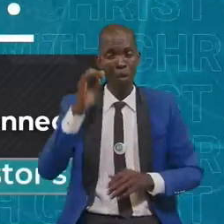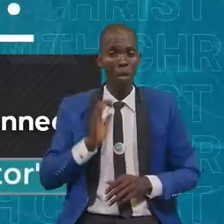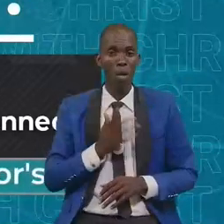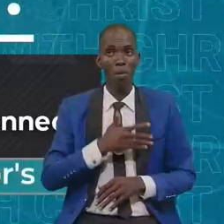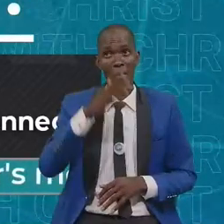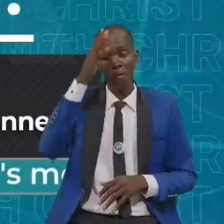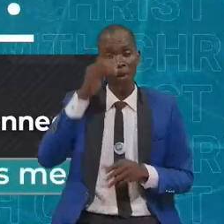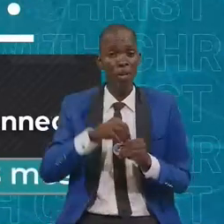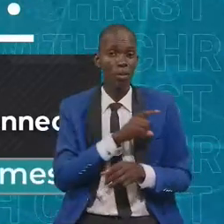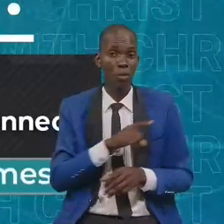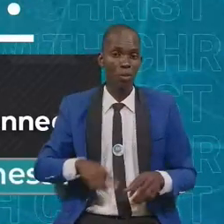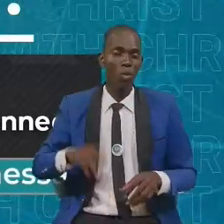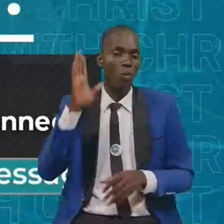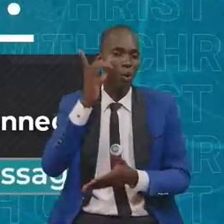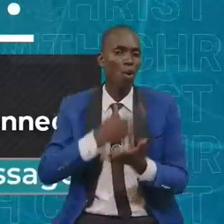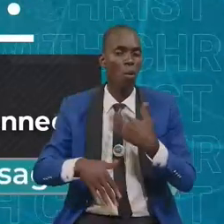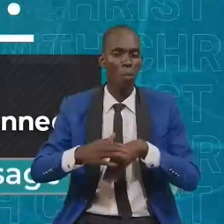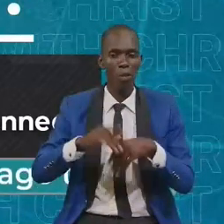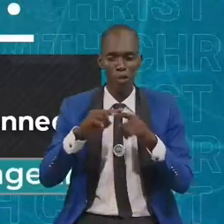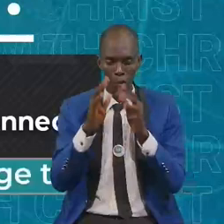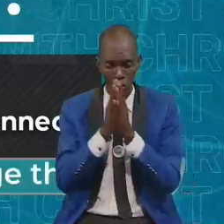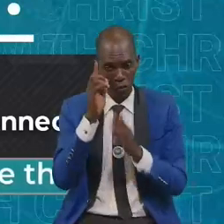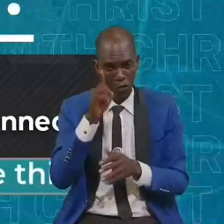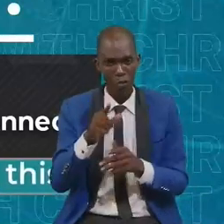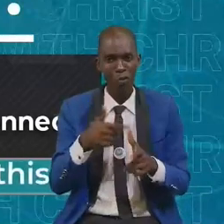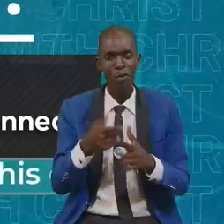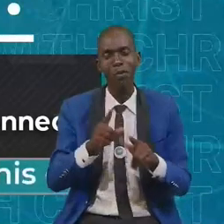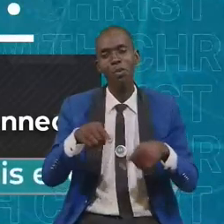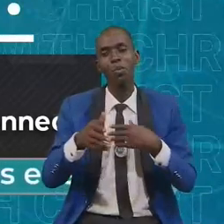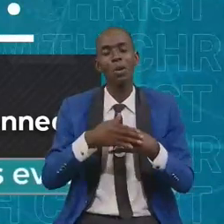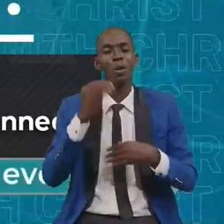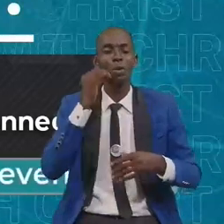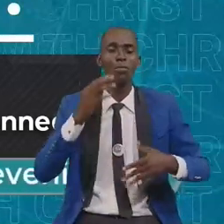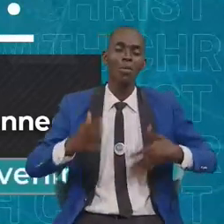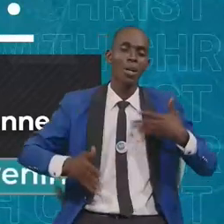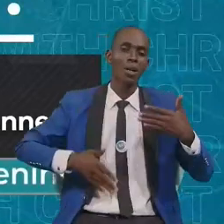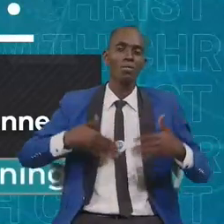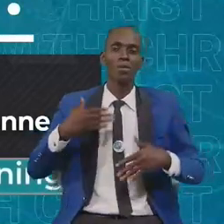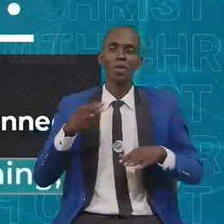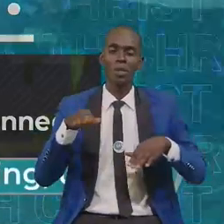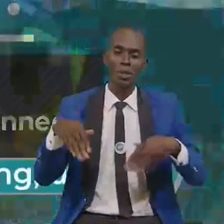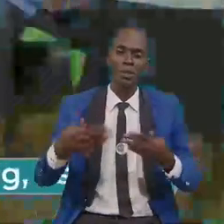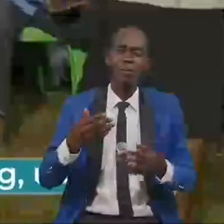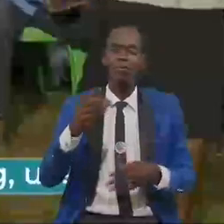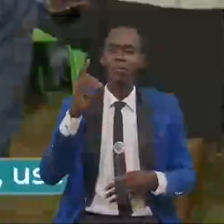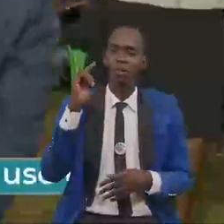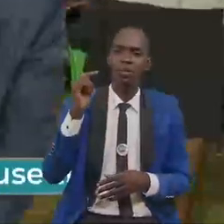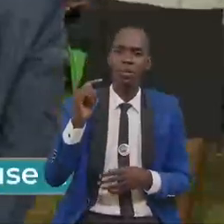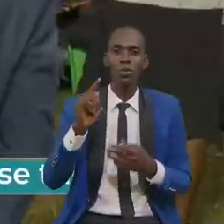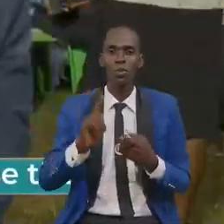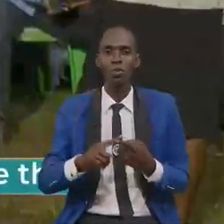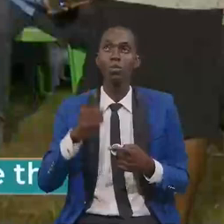pour toi tu repartiras à la maison avec la joie témoignant la fidélité de